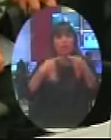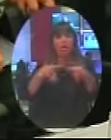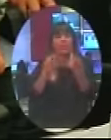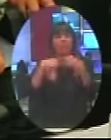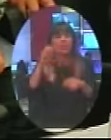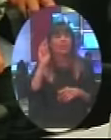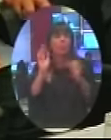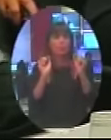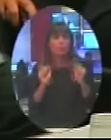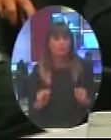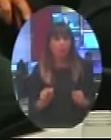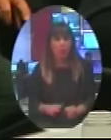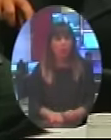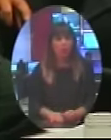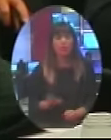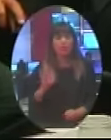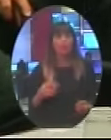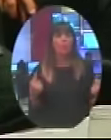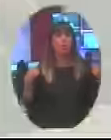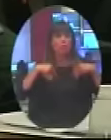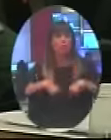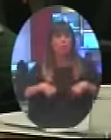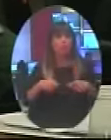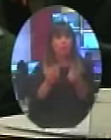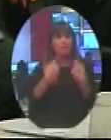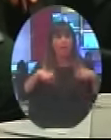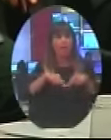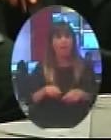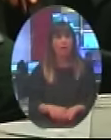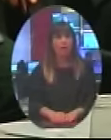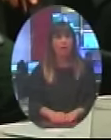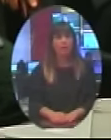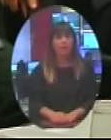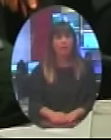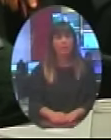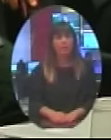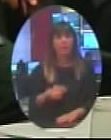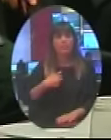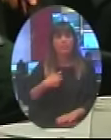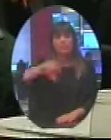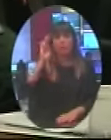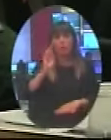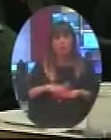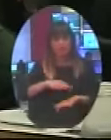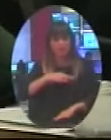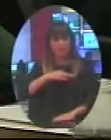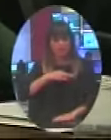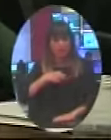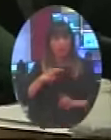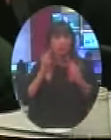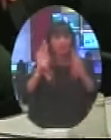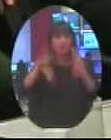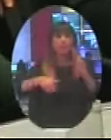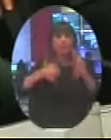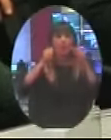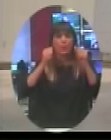וביטחון, כיושב ראש ועדה, כשר החוץ. אני מקווה פה להופיע כשר הביטחון עוד